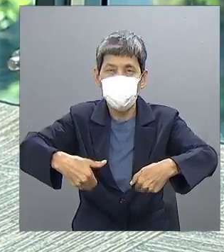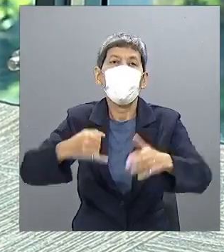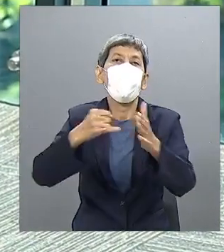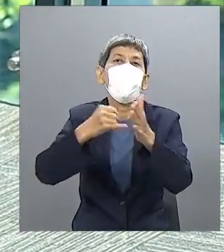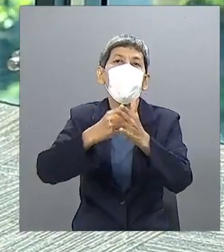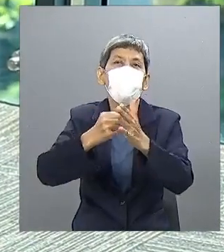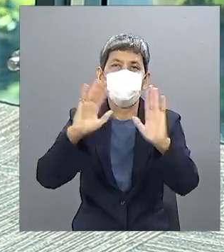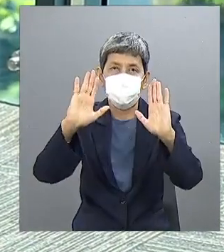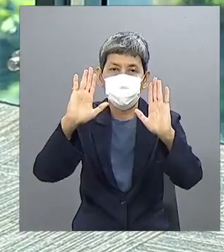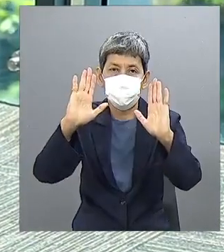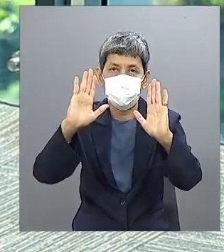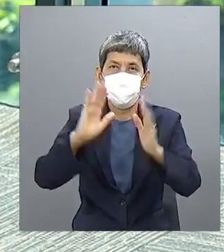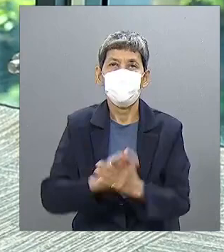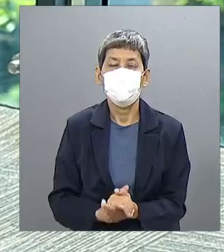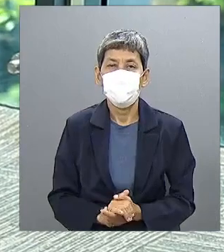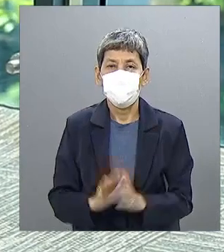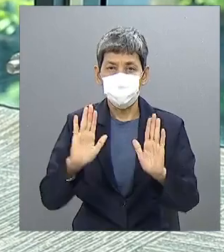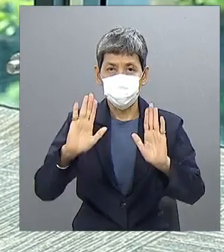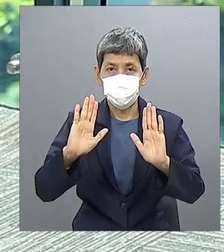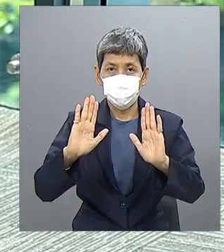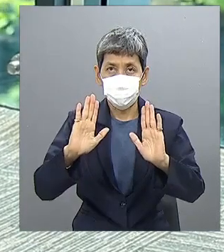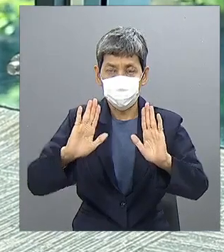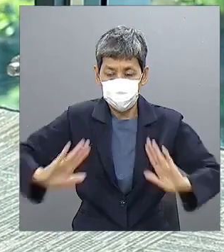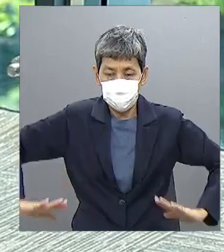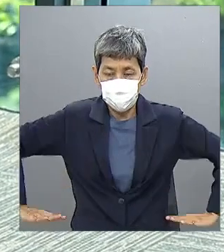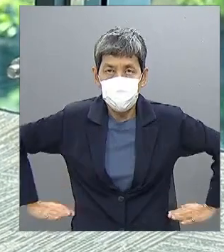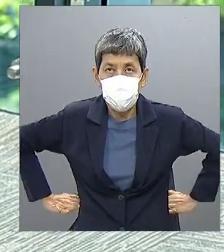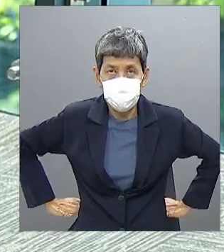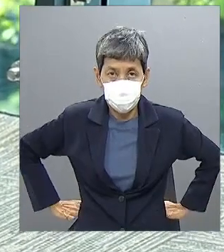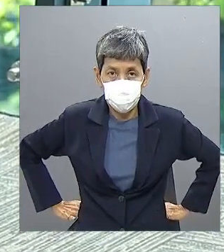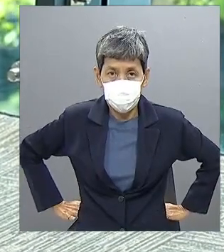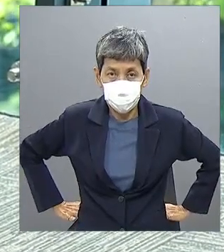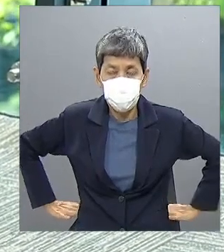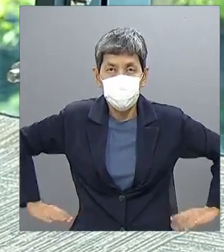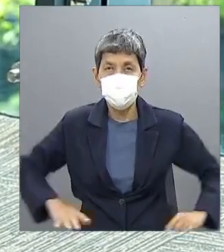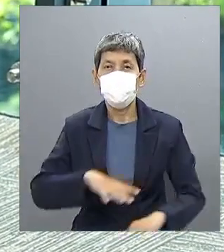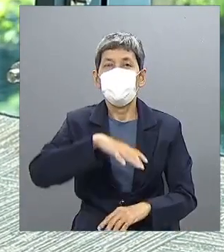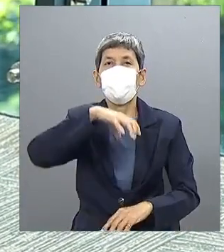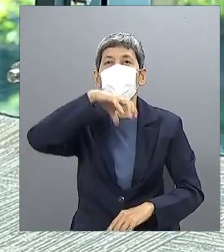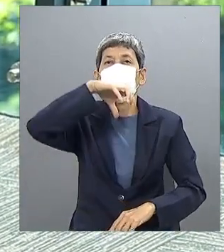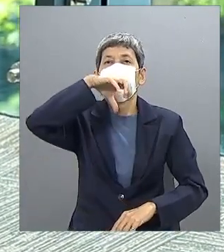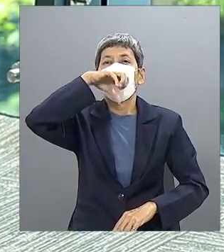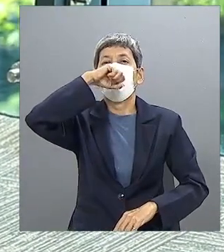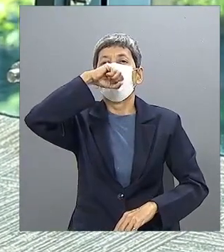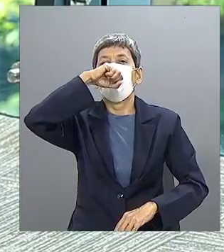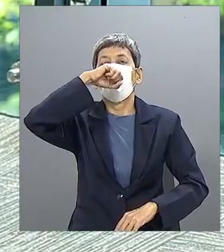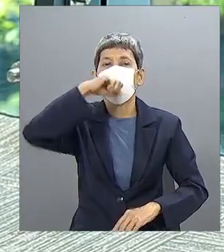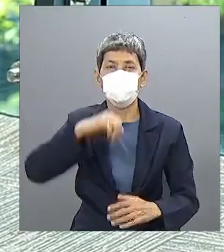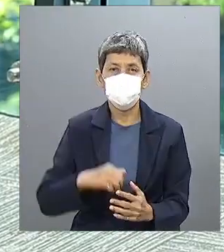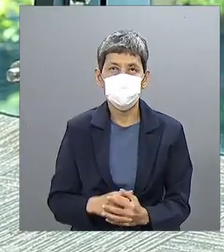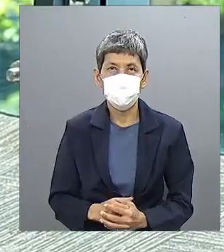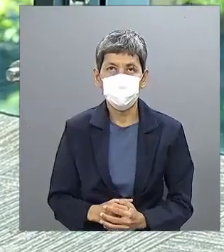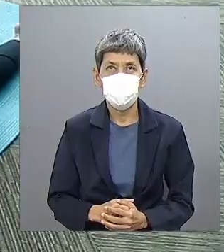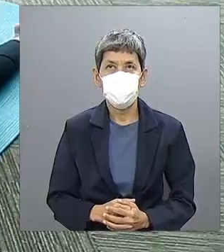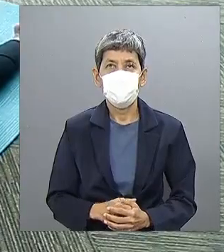แบบง่ายคือคนที่ไปได้จริงๆเราสามารถเอามือดันไว้ที่ด้านหลังได้หายใจเข้าหมดไหล่เปิดไปด้านหลังหายใจออก